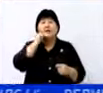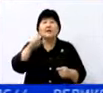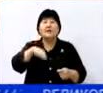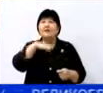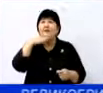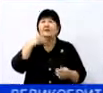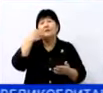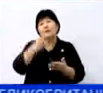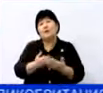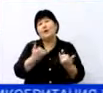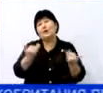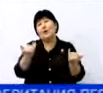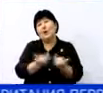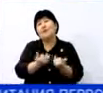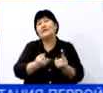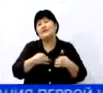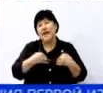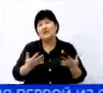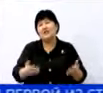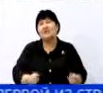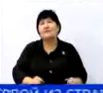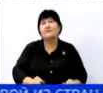самые почетные гости торжеств.